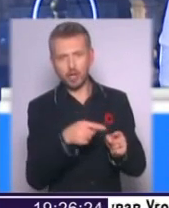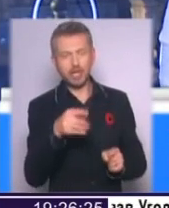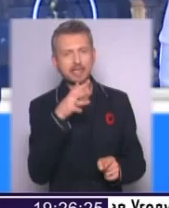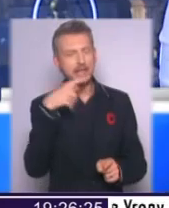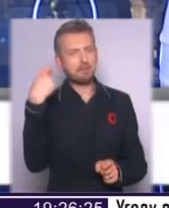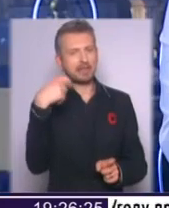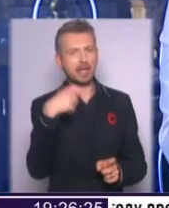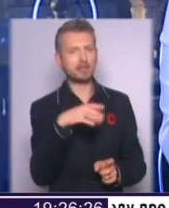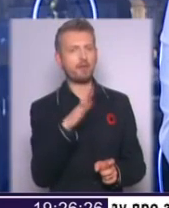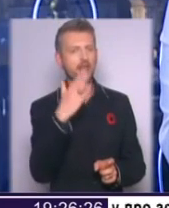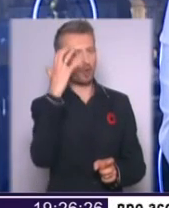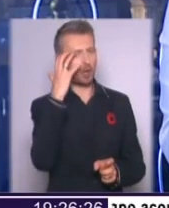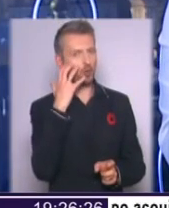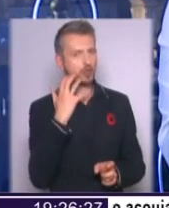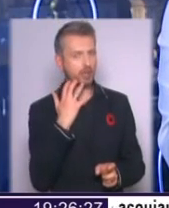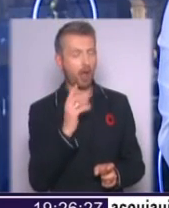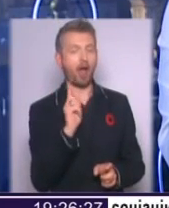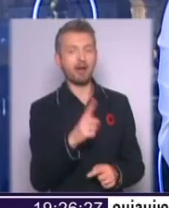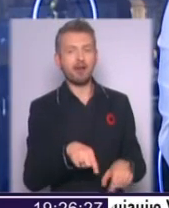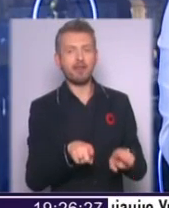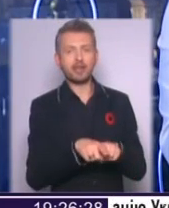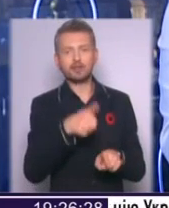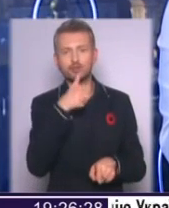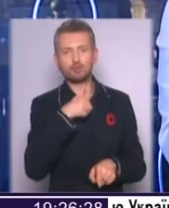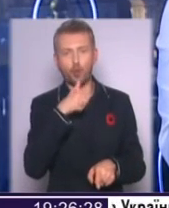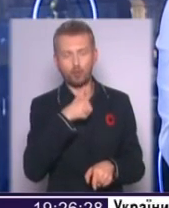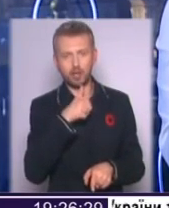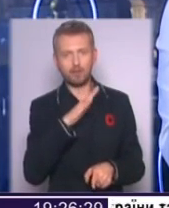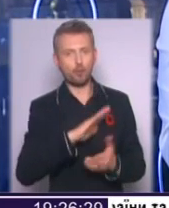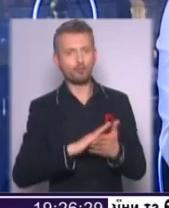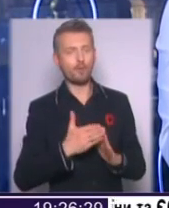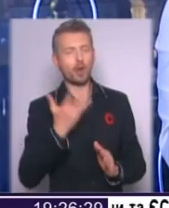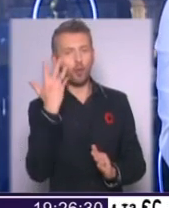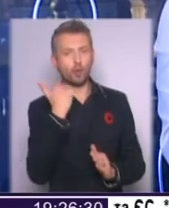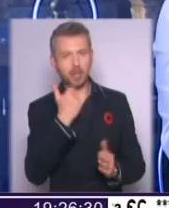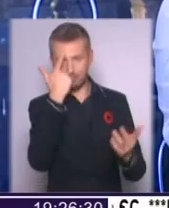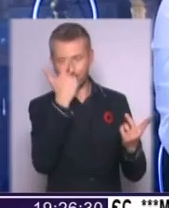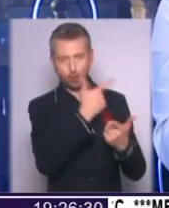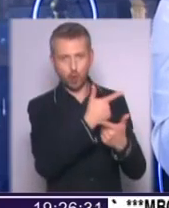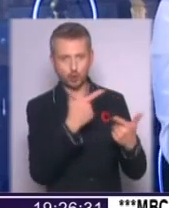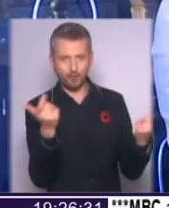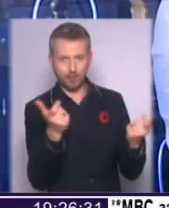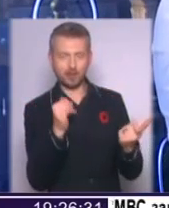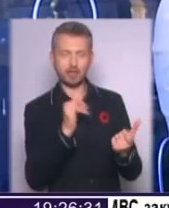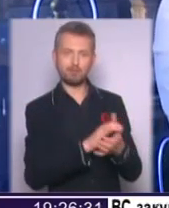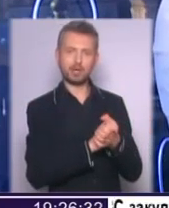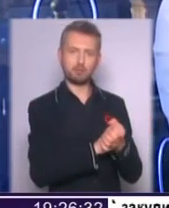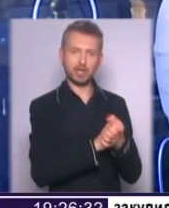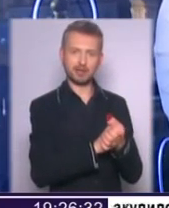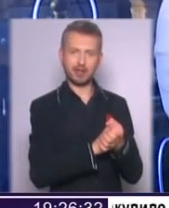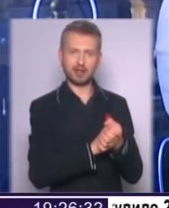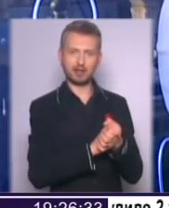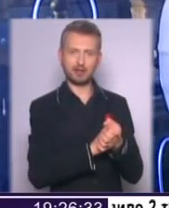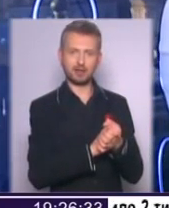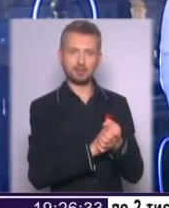Ющенка. Але такі спроби в умовах, коли проголошувалося і примирення різних